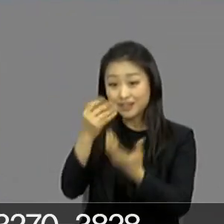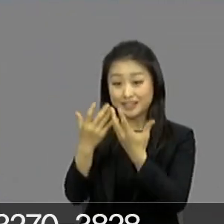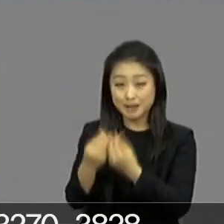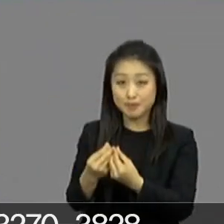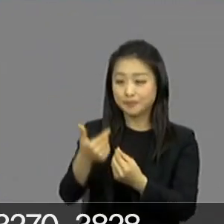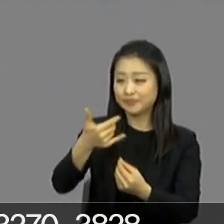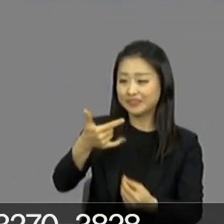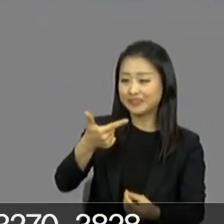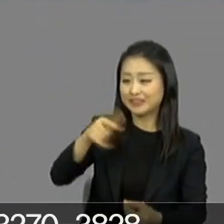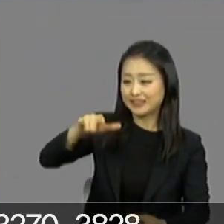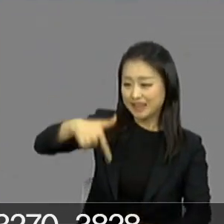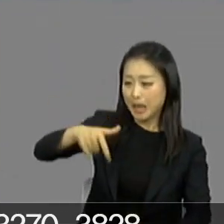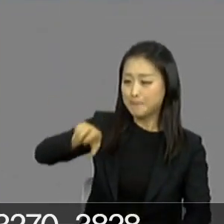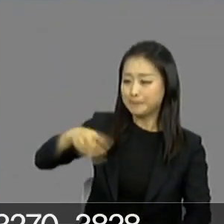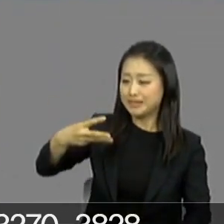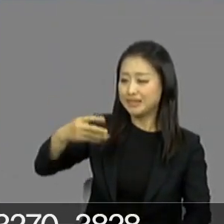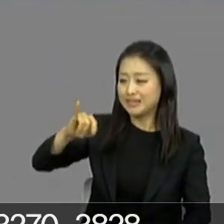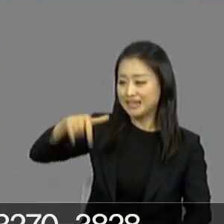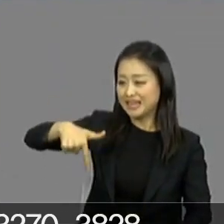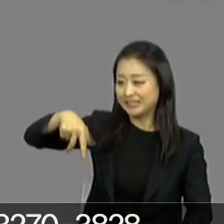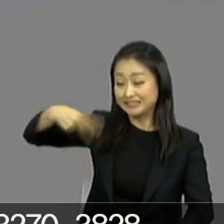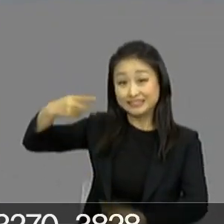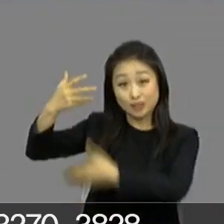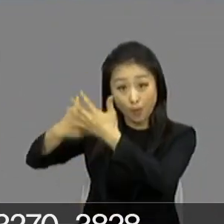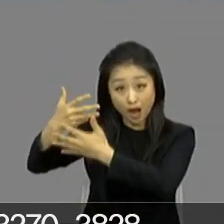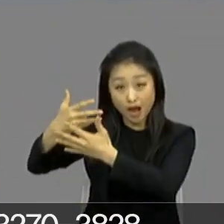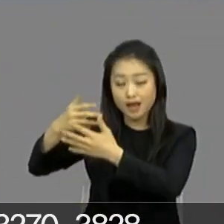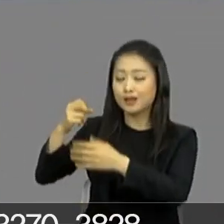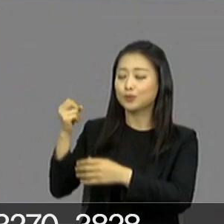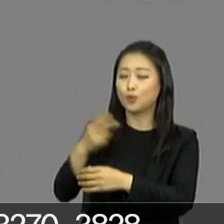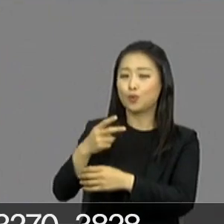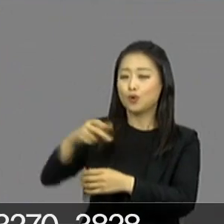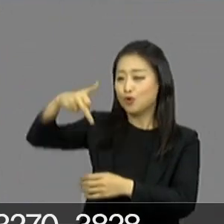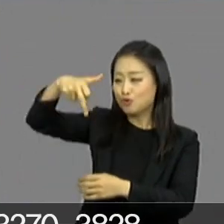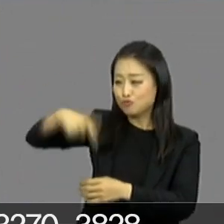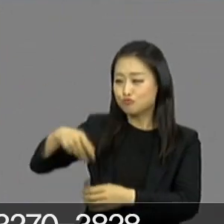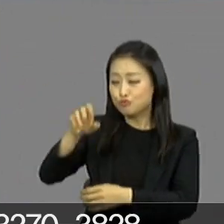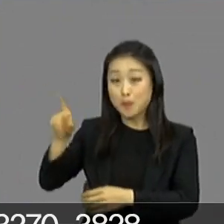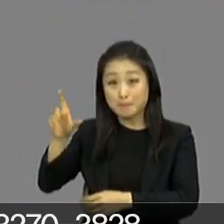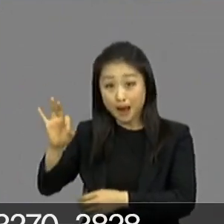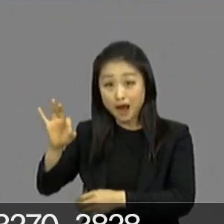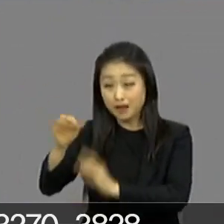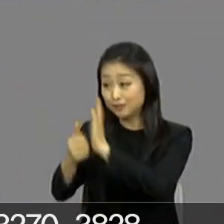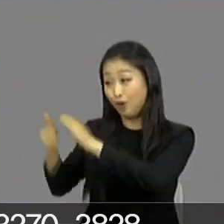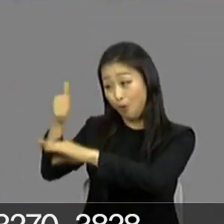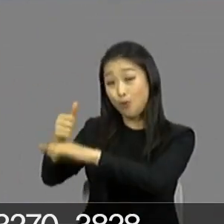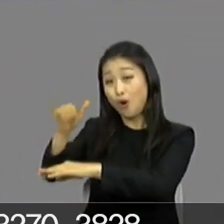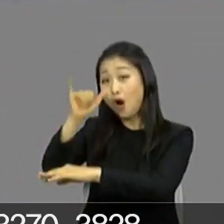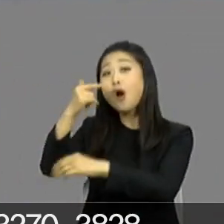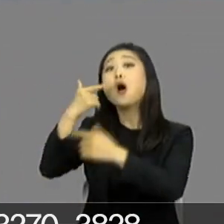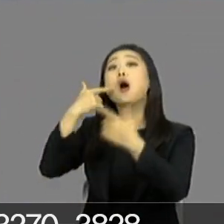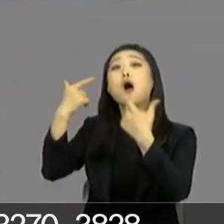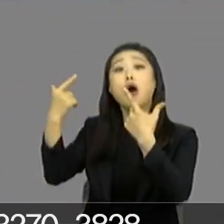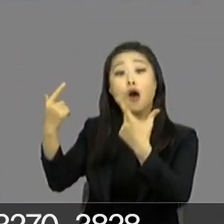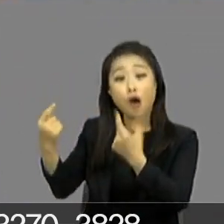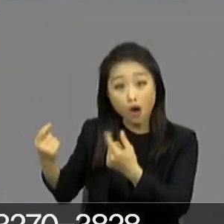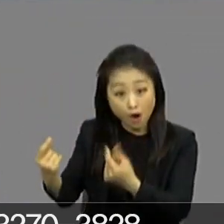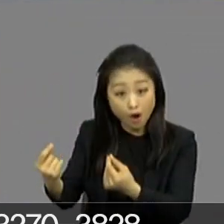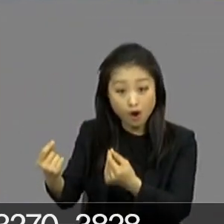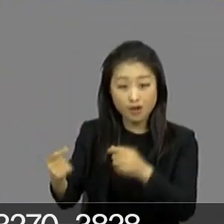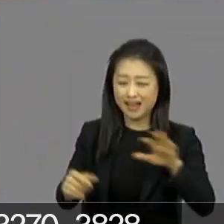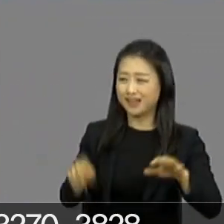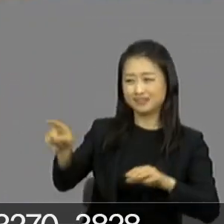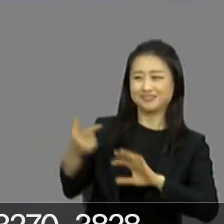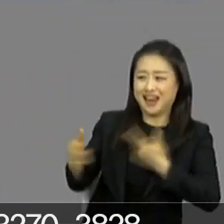라던가 이런데가 엄청나서 성공을 하고 있고 또 쿠팡 도모 일보 그거하고 뭐라고 그러죠 의학의 가야합니까 예 그런데 이제 제가 얘기하는 거 좀